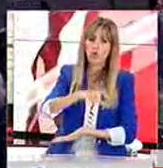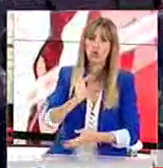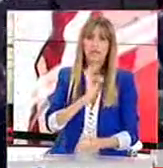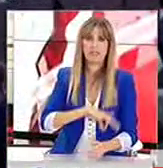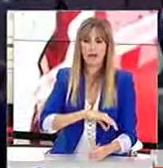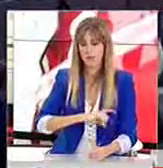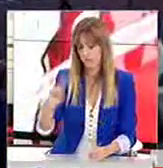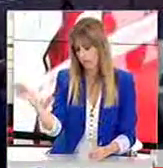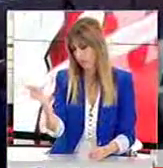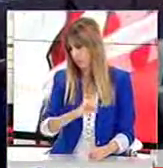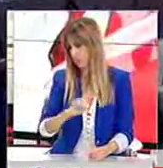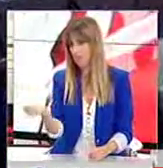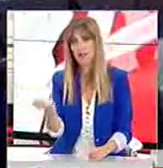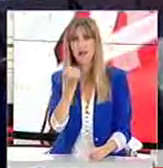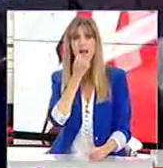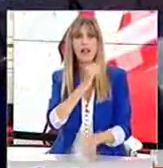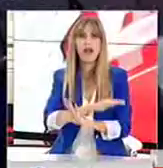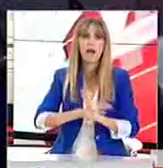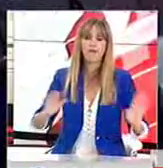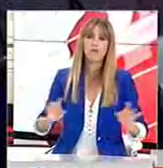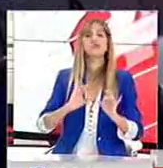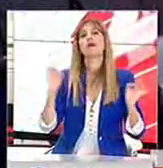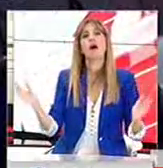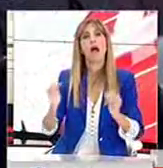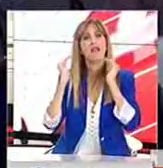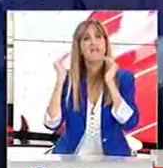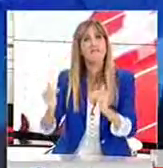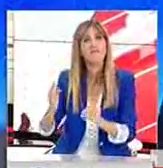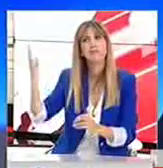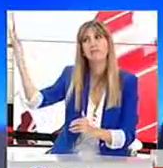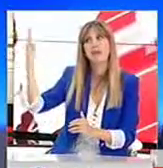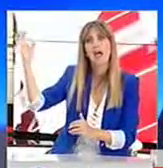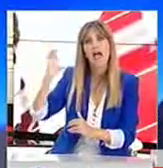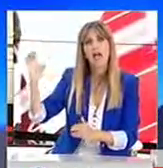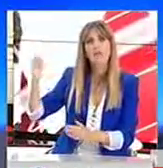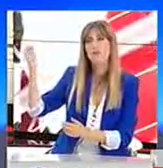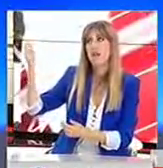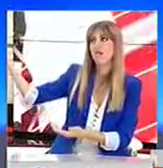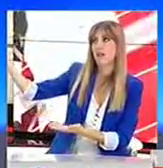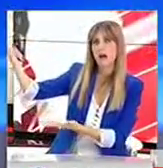μου, αυτόν τον φαύλο κύκλο τον οποίο ζήσαμε όλα τα προηγούμενα χρόνια.